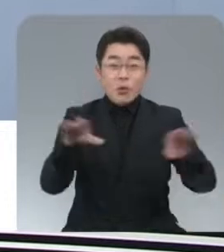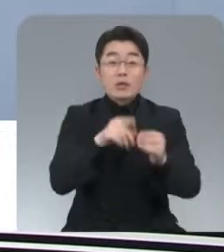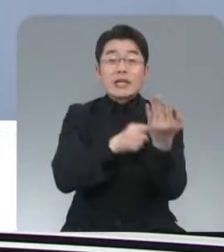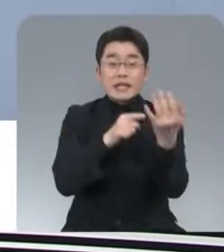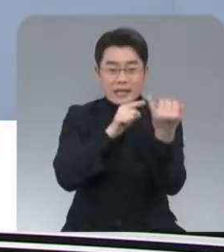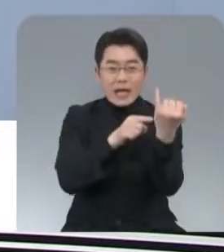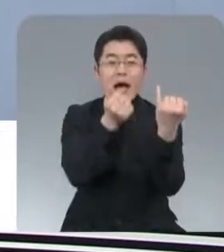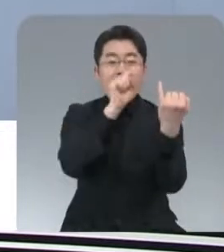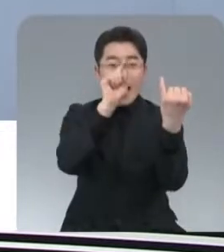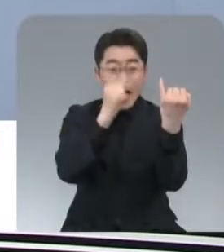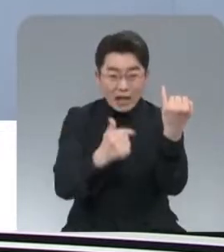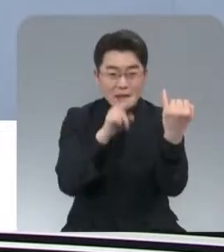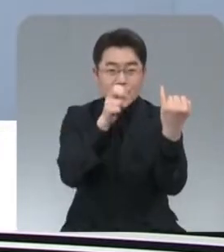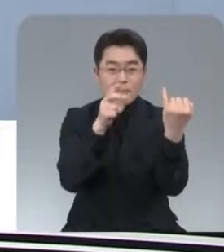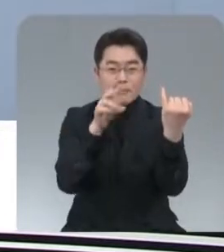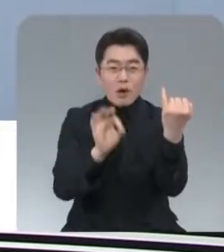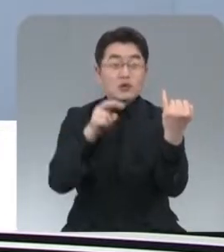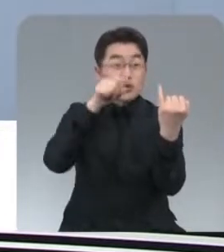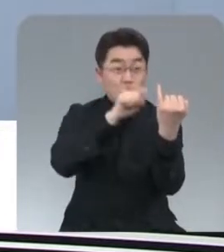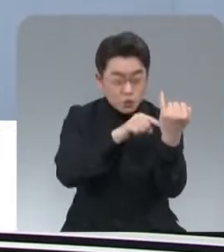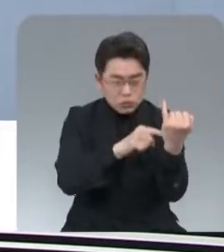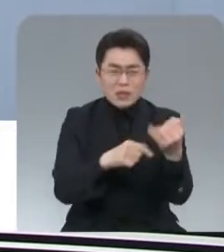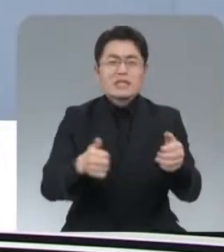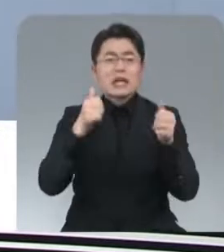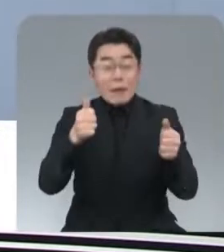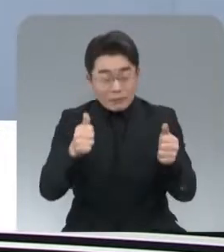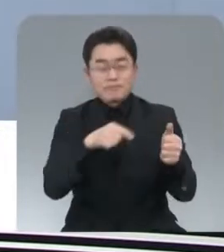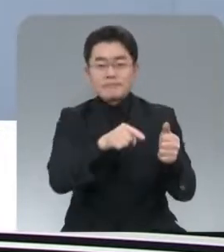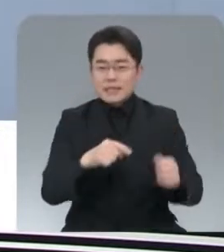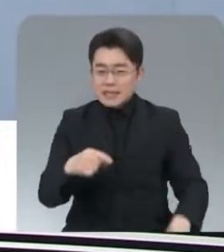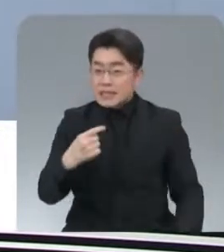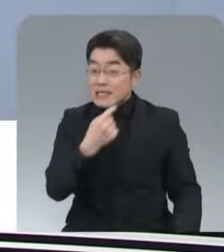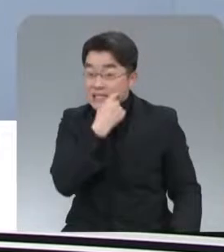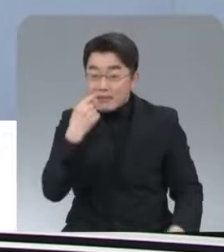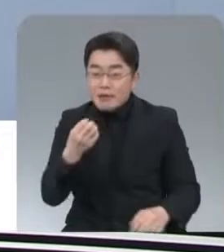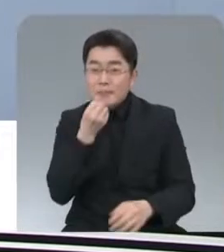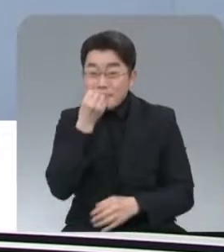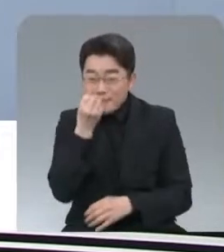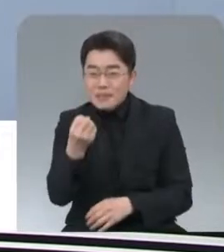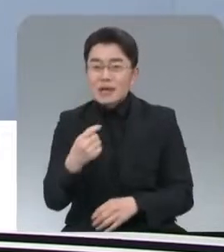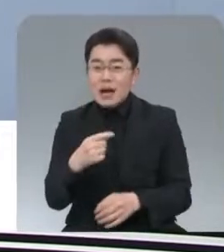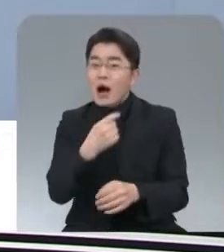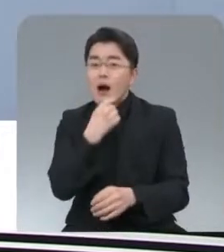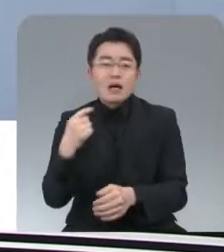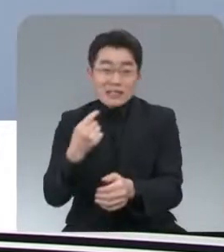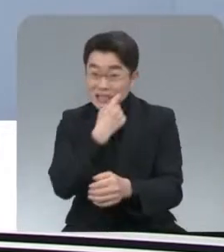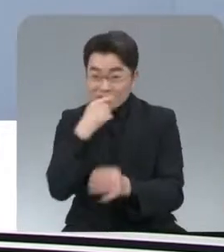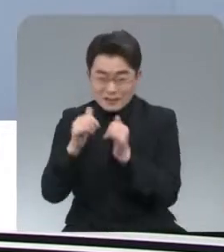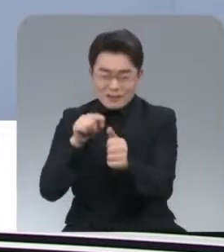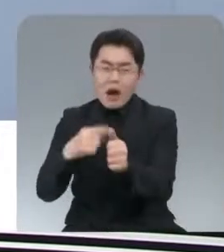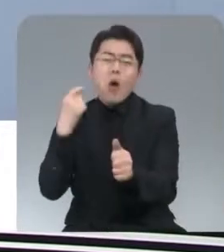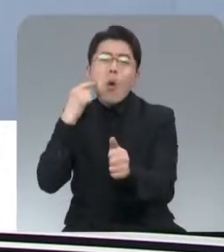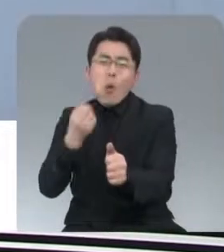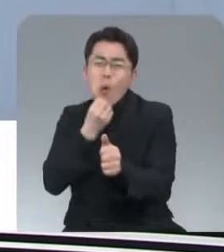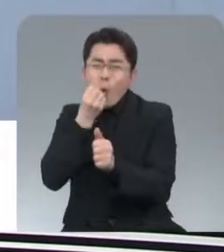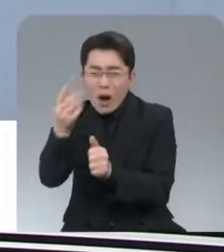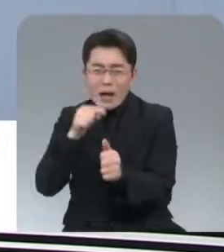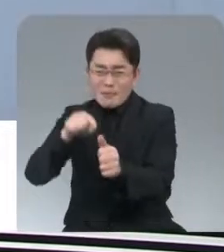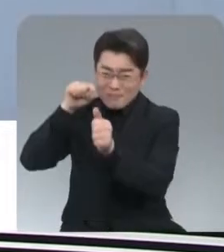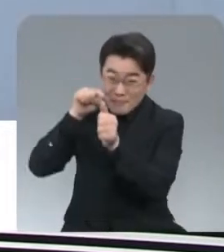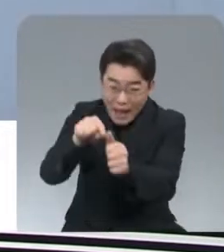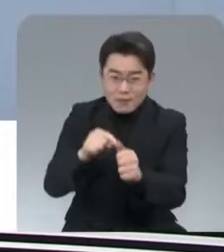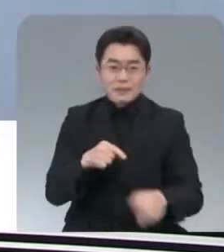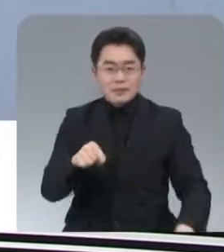한명숙 전 총리 수사팀의 위 준교사 의혹 감찰 등을 당 위한 혐의로 고발된 국민의 윤성열 후보에 대해 공수 처가